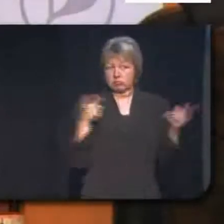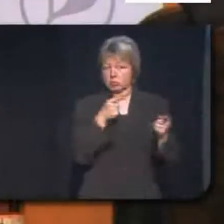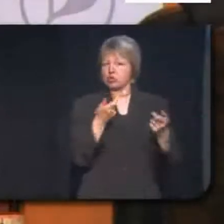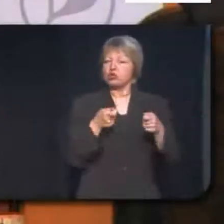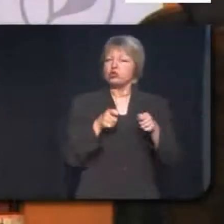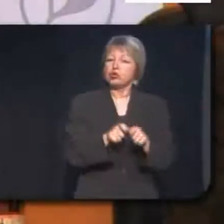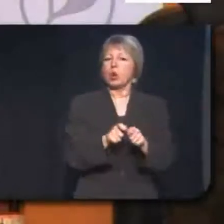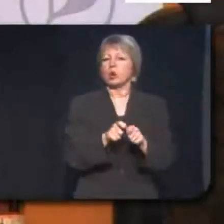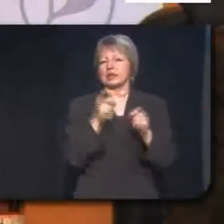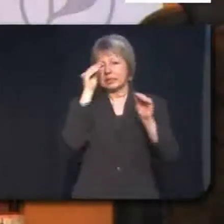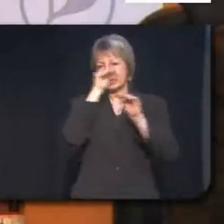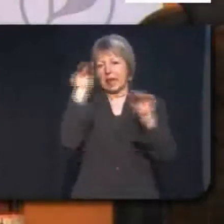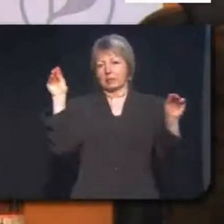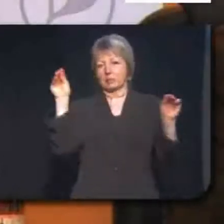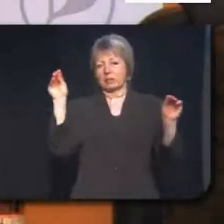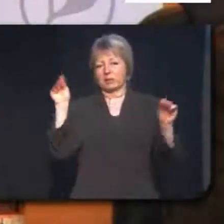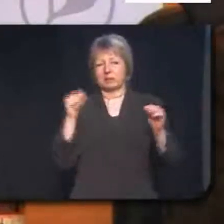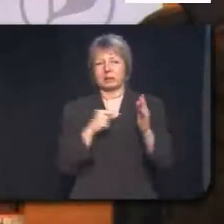statement